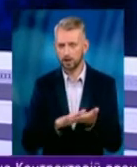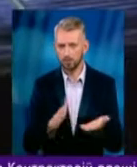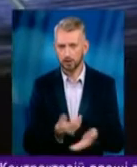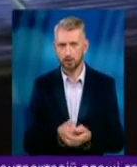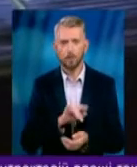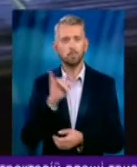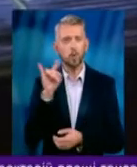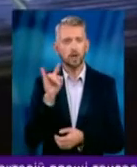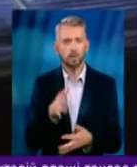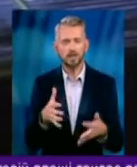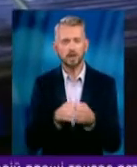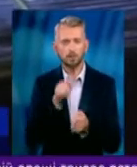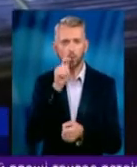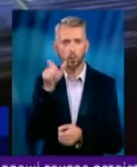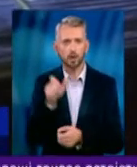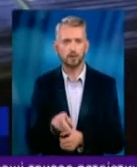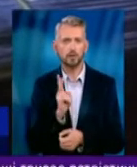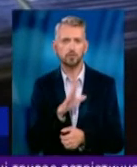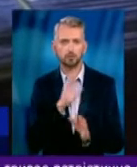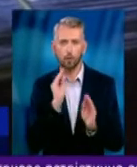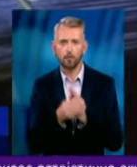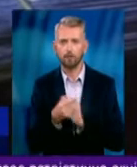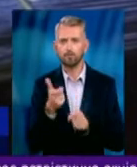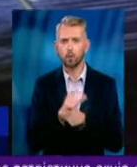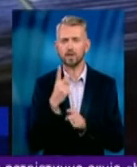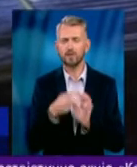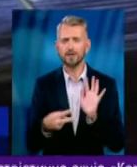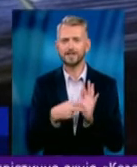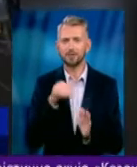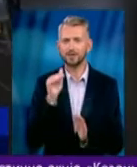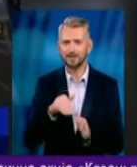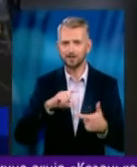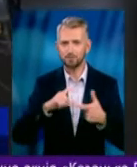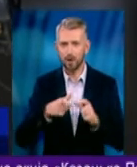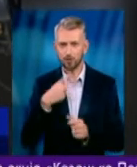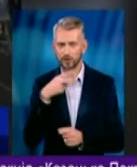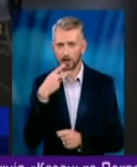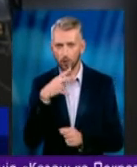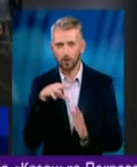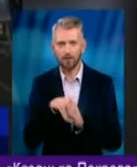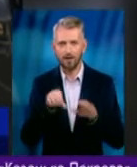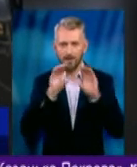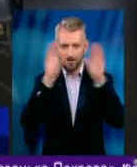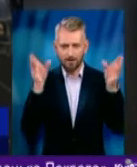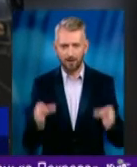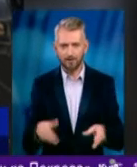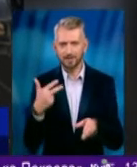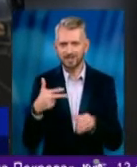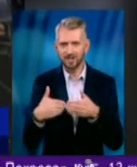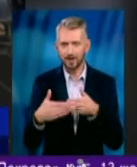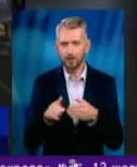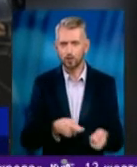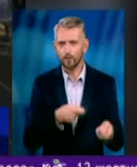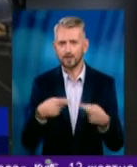В Борисполі затримали українця, який ховав понад 27 тисяч пачок цигарок у каркасах 30 дверей, що віз